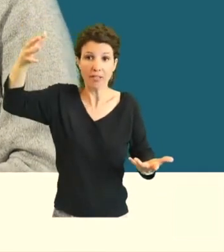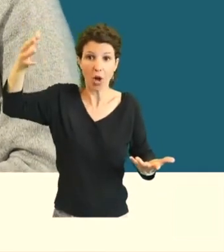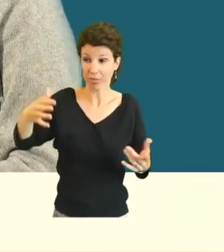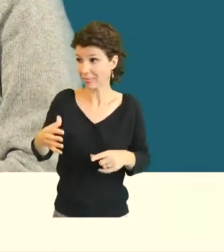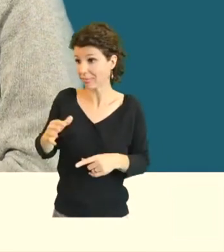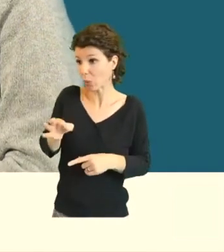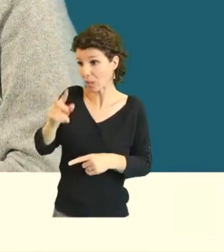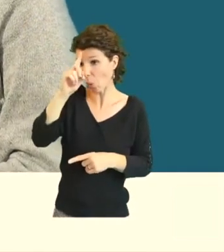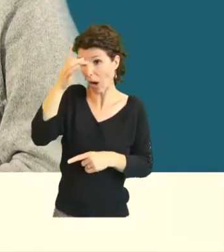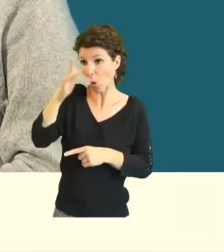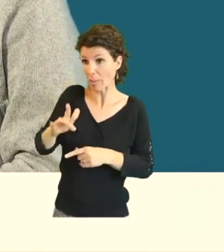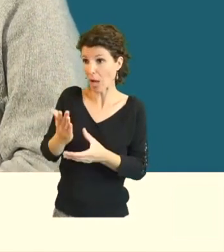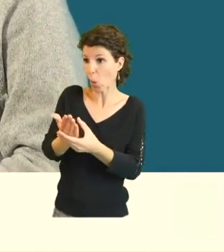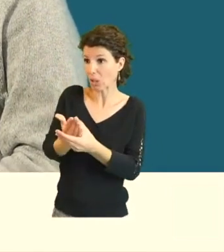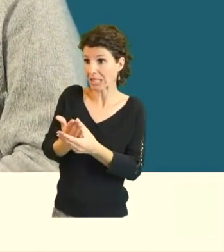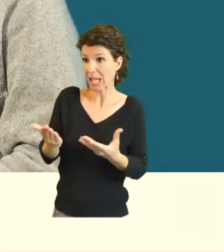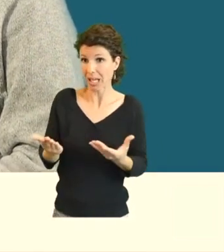Vous pouviez aussi la poser en commission ce matin.